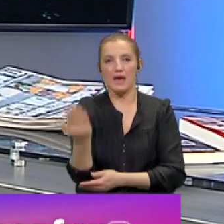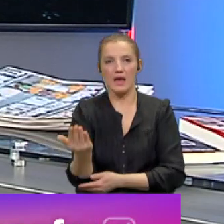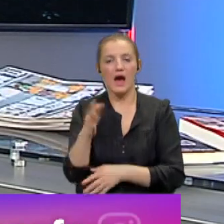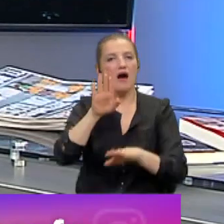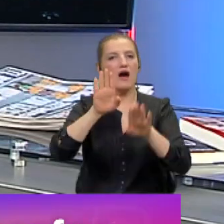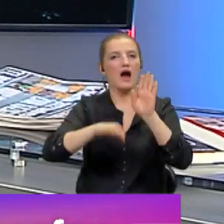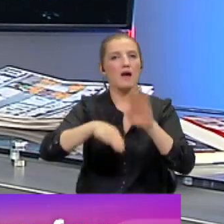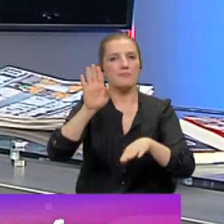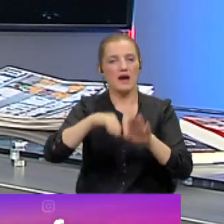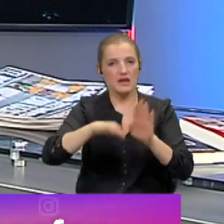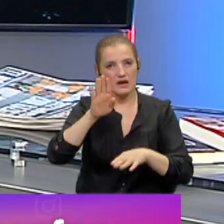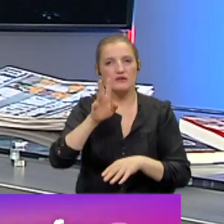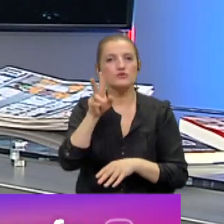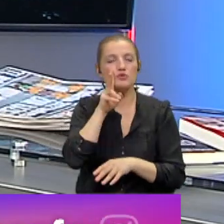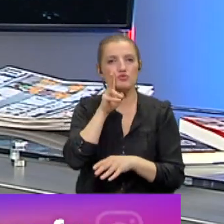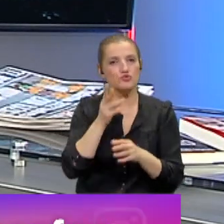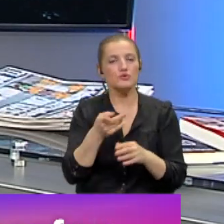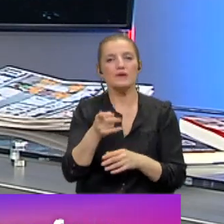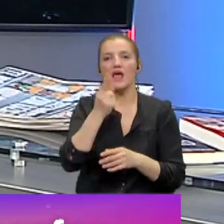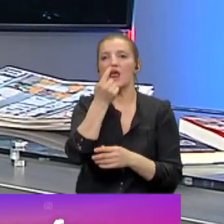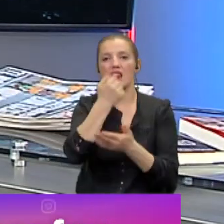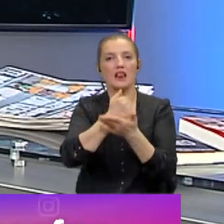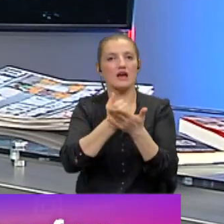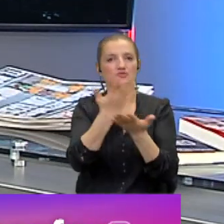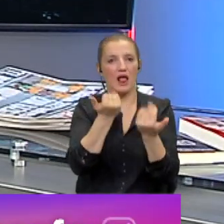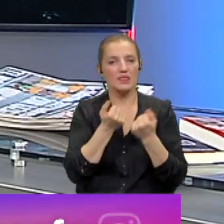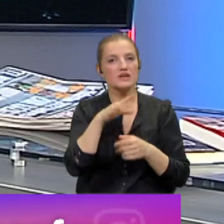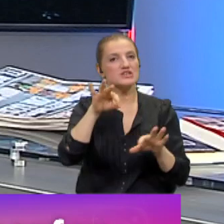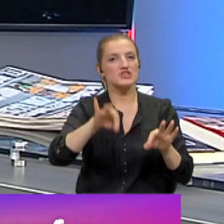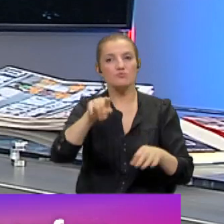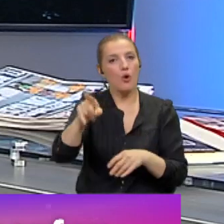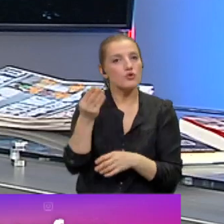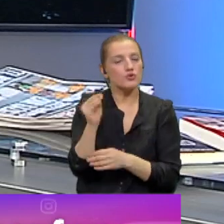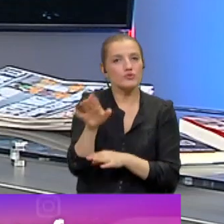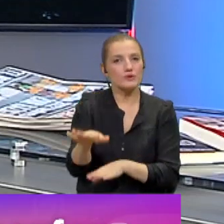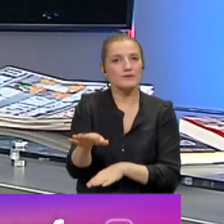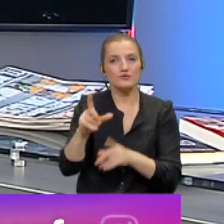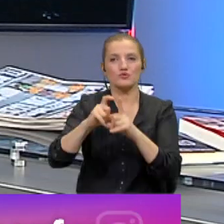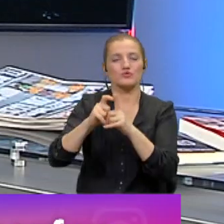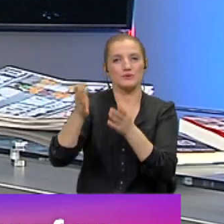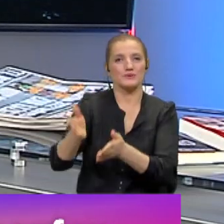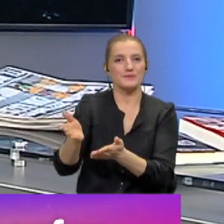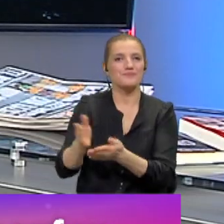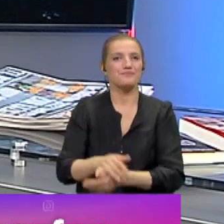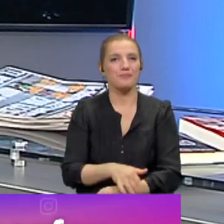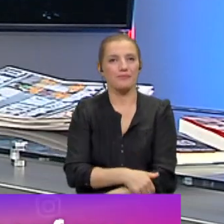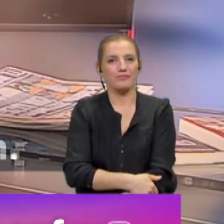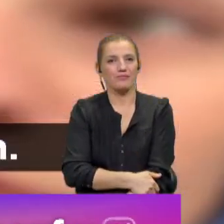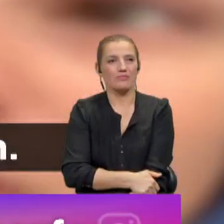kampanyası sonuçlandı gitti ilacına aldı Şimdi şimdi o çocuğumuzun durumu